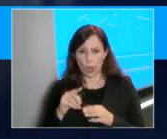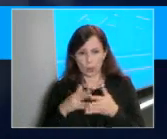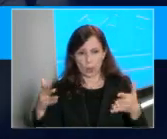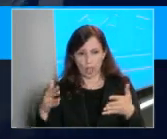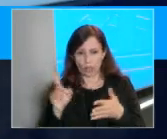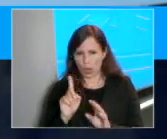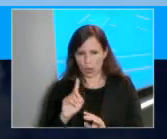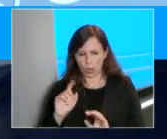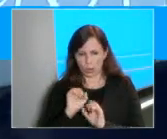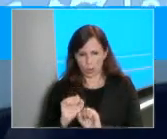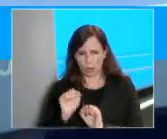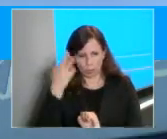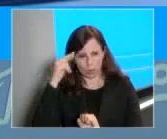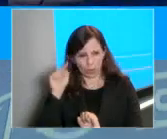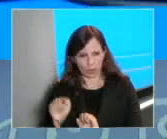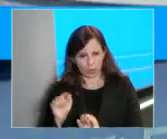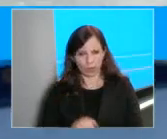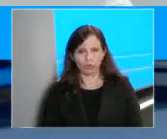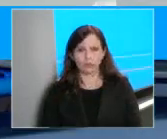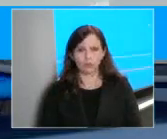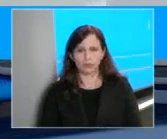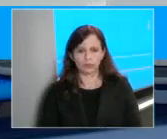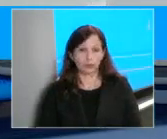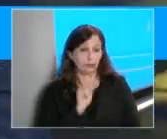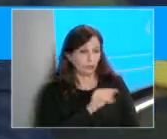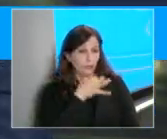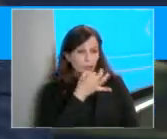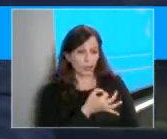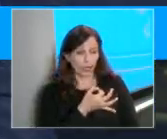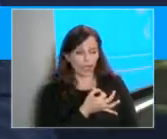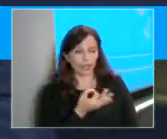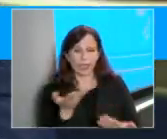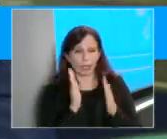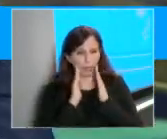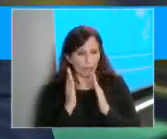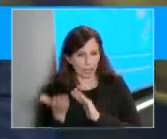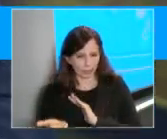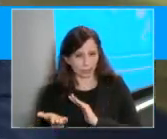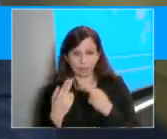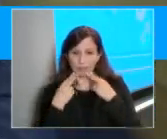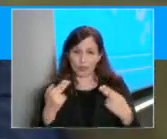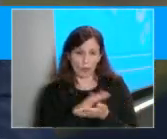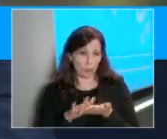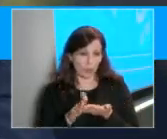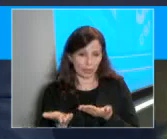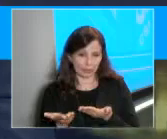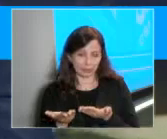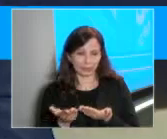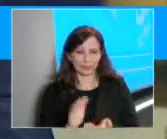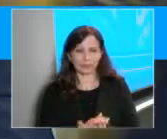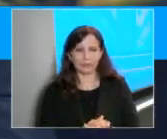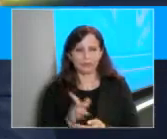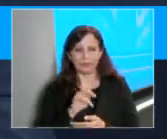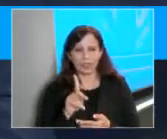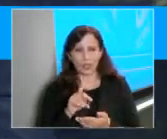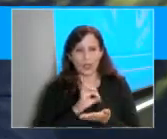כזה? תראה, קודם כל אתה שאלת איך הוא מחזיק אותם כל כך נאמנים אליו, ואני חושב שהתשובה די פשוטה, הרי זה לא רק שיש כתבי